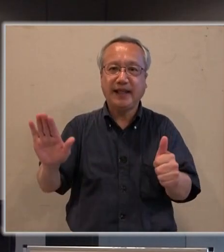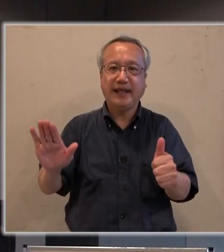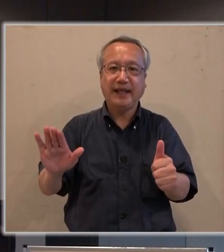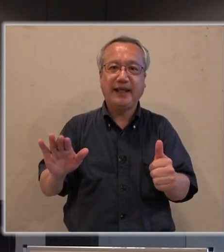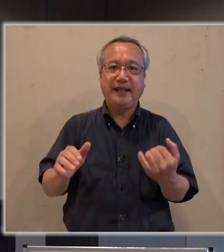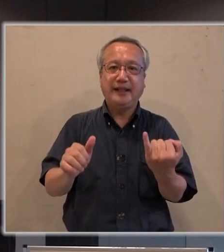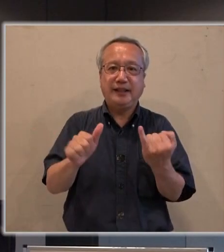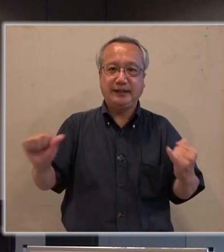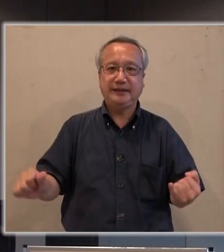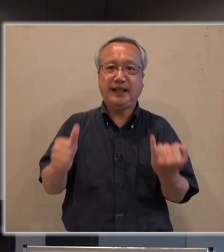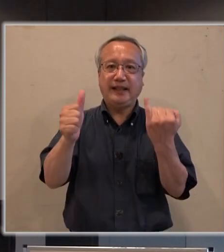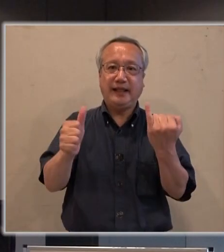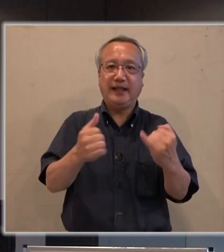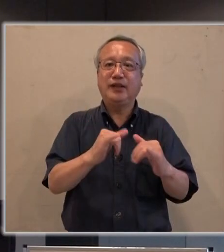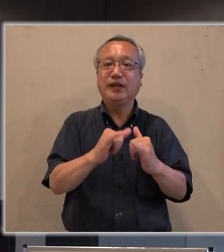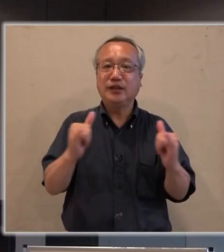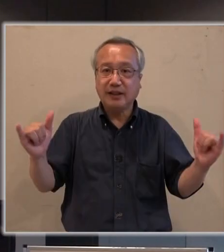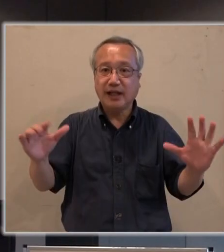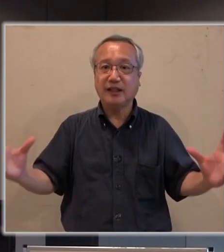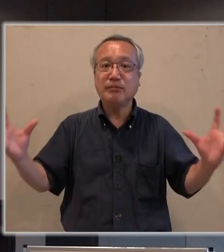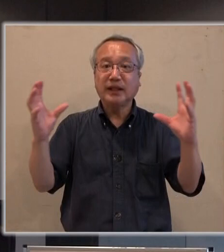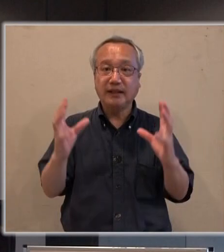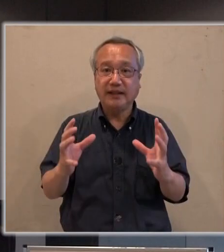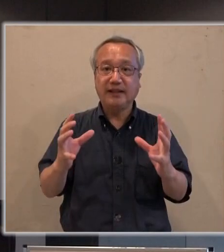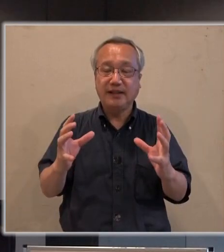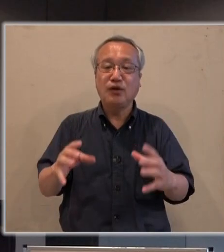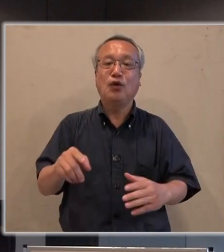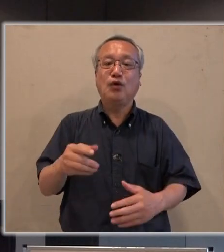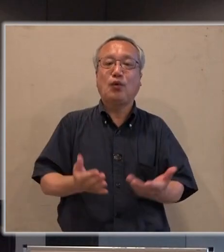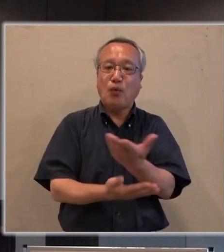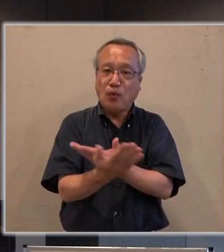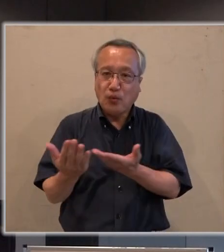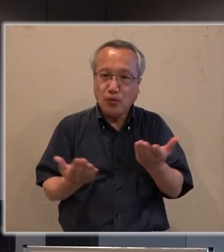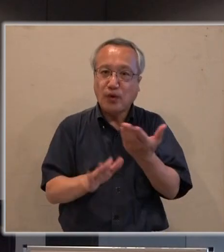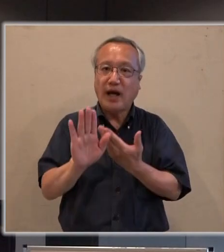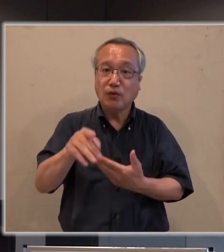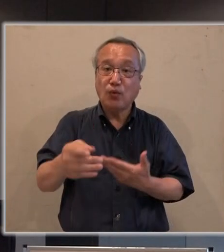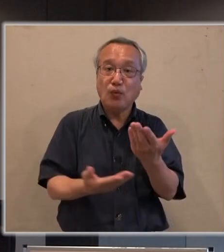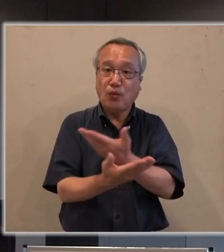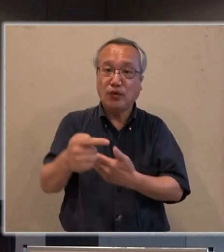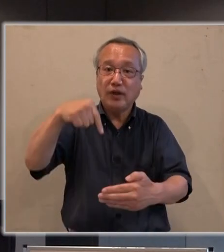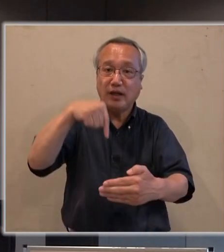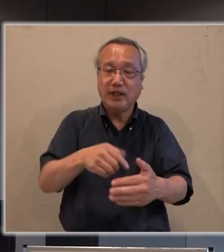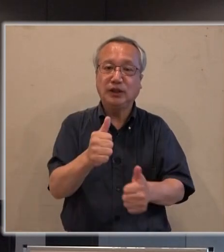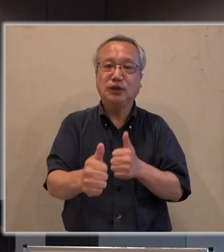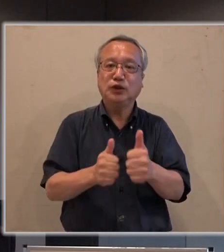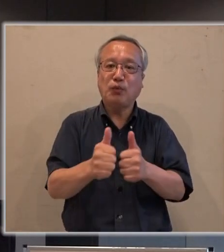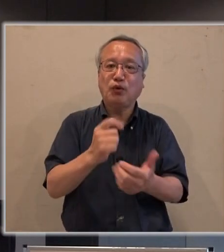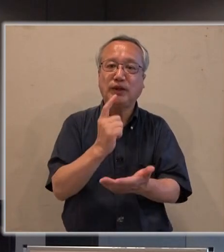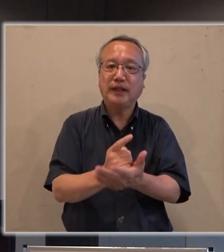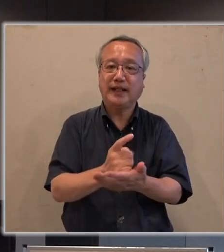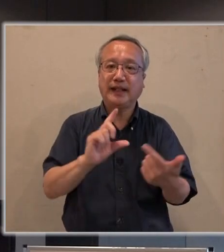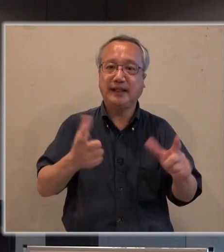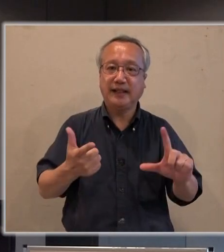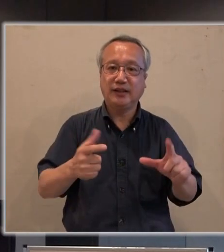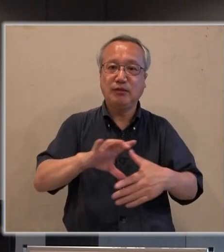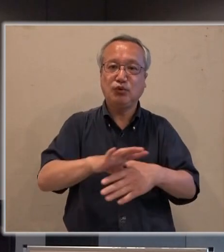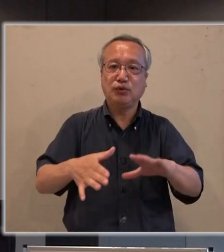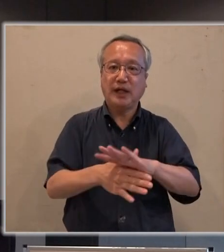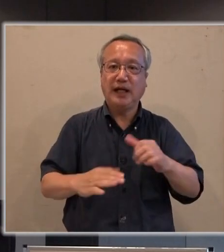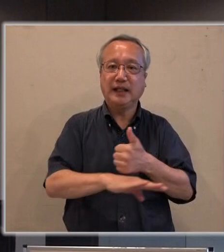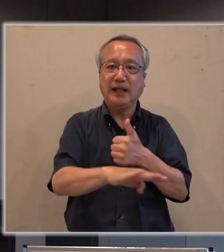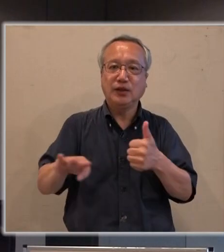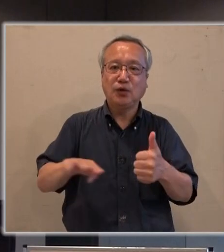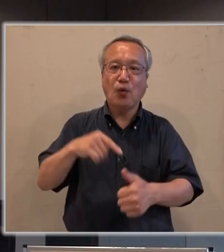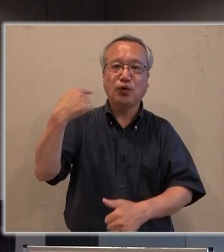方が集まった交流があり、そしてそこで行われる交流の要素としましては、スポーツだけではなく文化、環境、